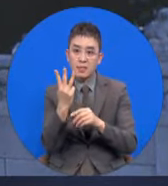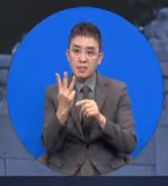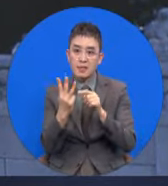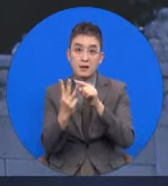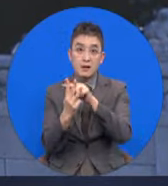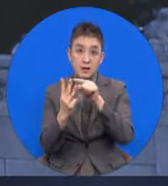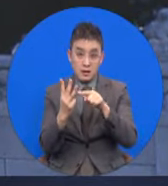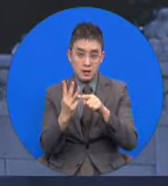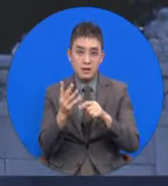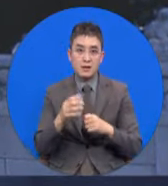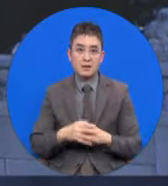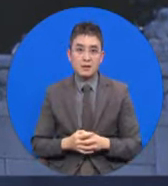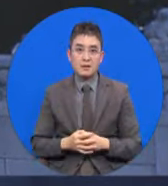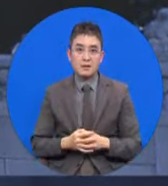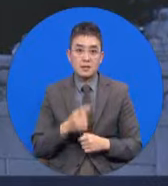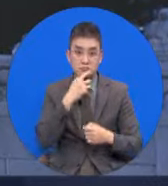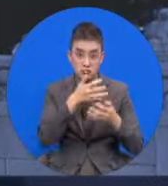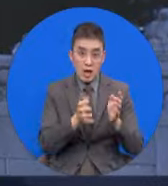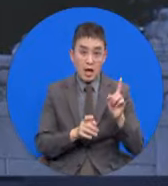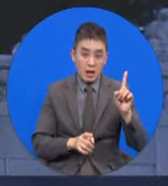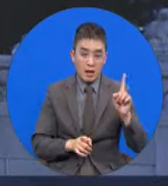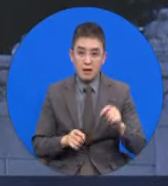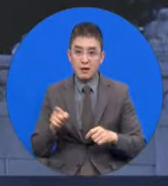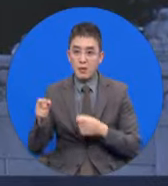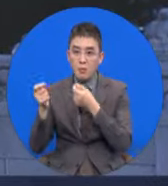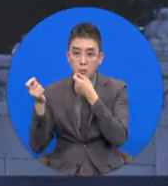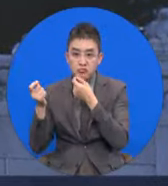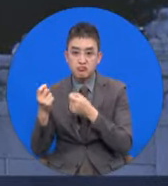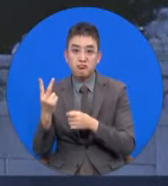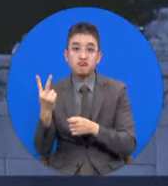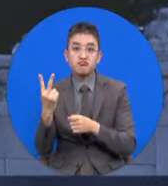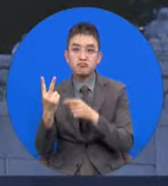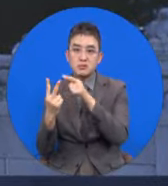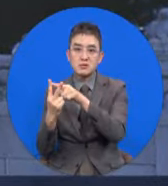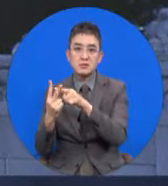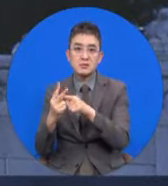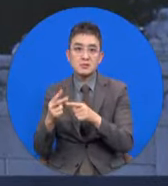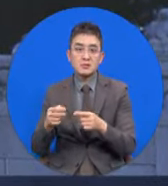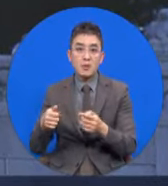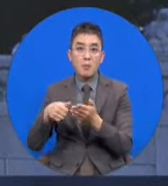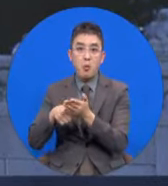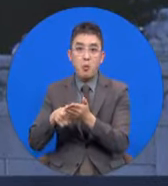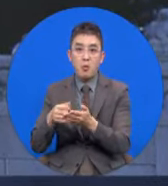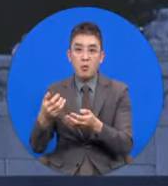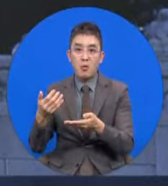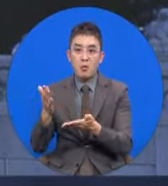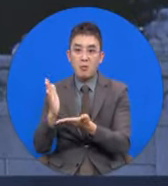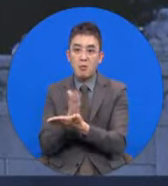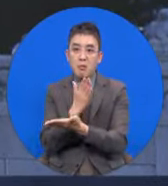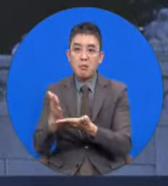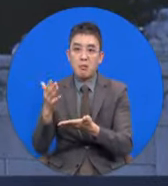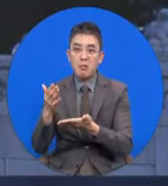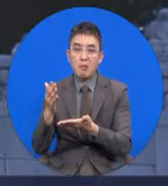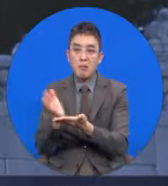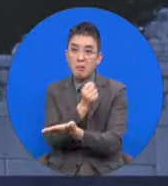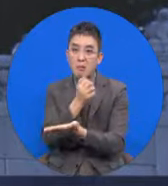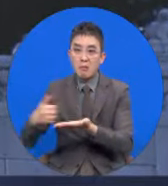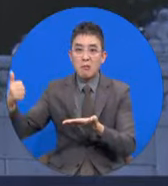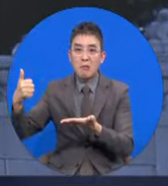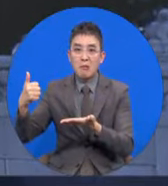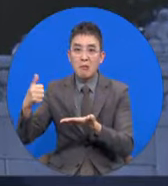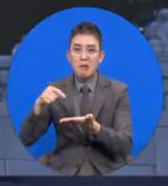나눠져 있어요. 보수표가 분열되고 있어서 민주당 후보가 반사이익을 지금 받고 있다라는